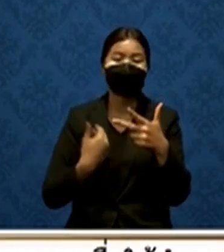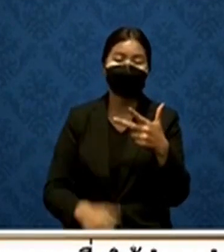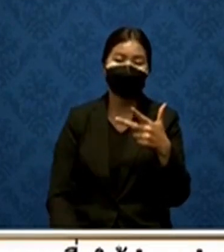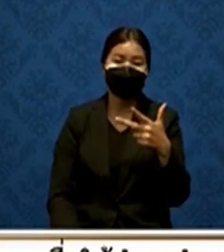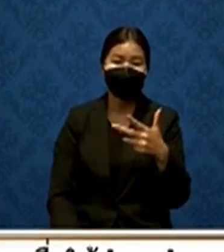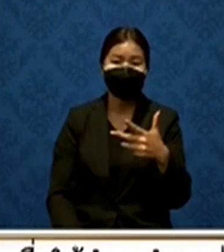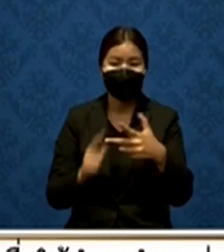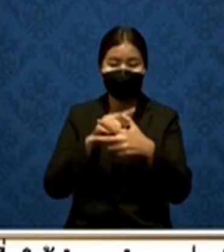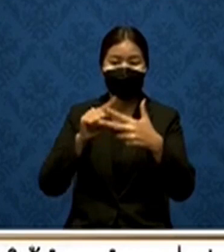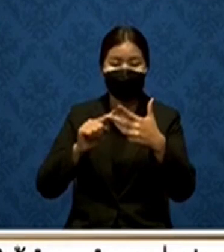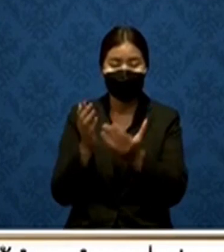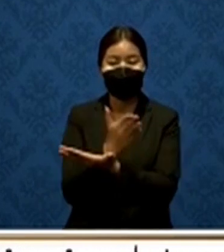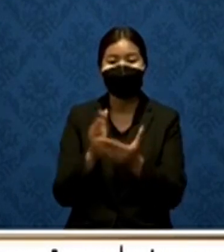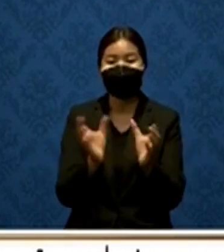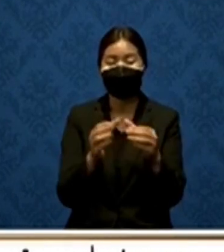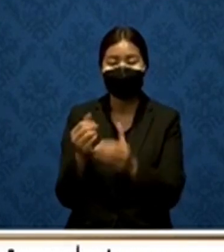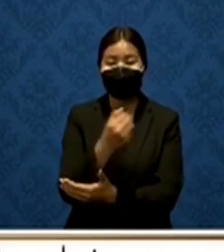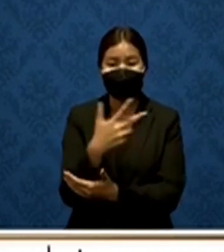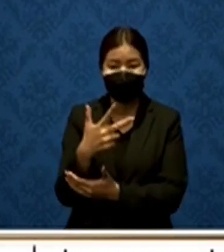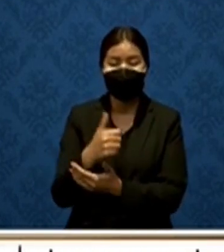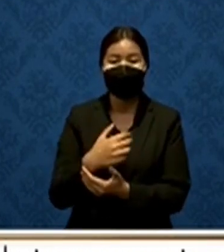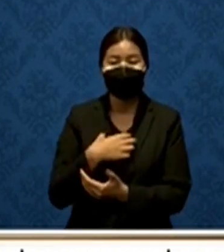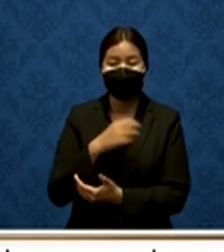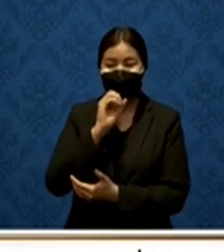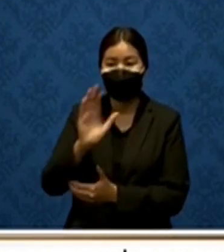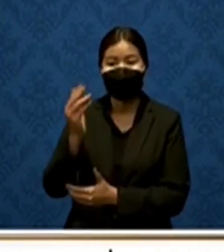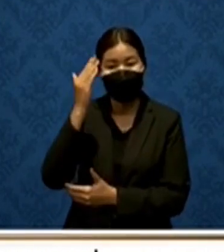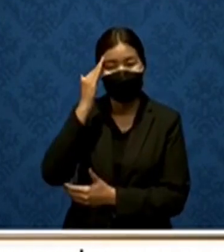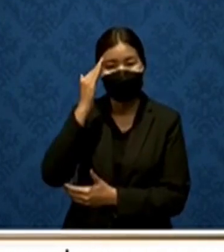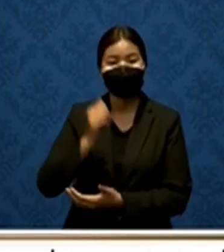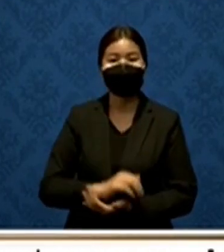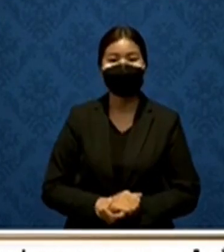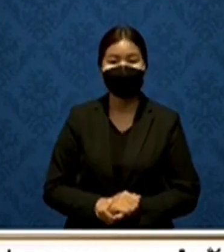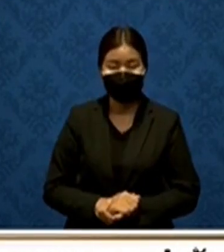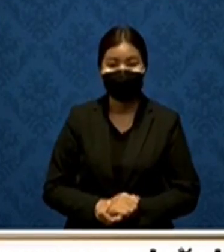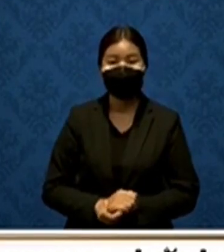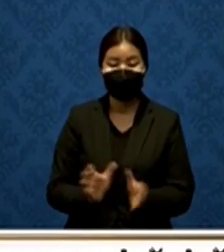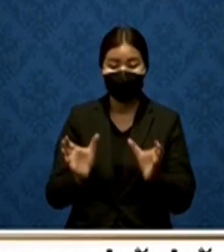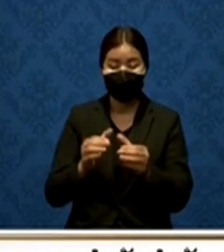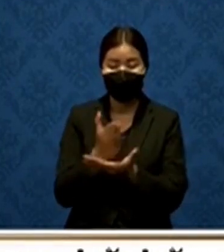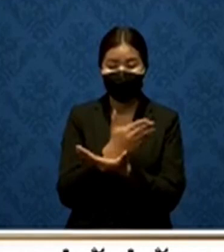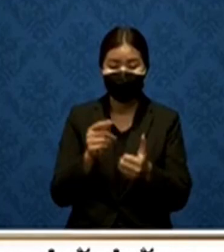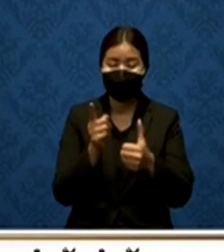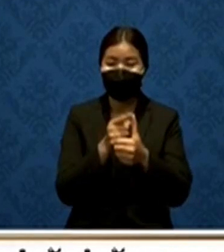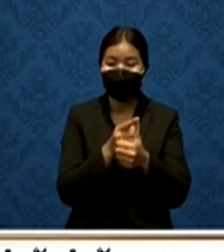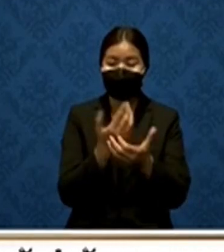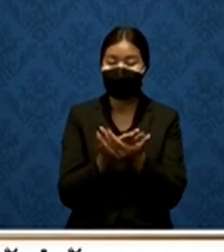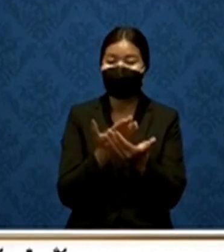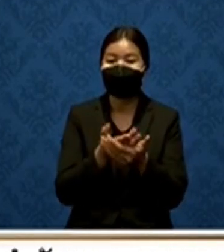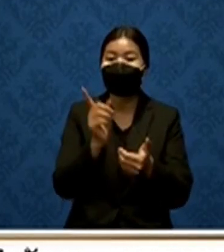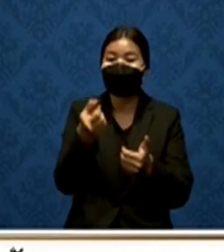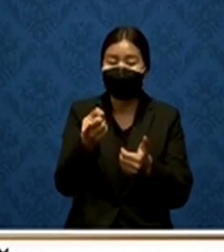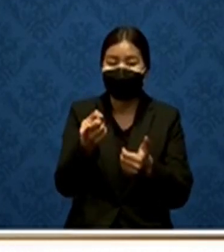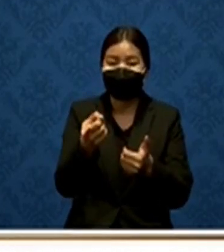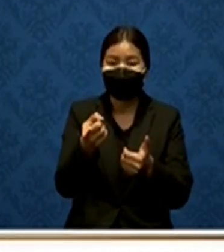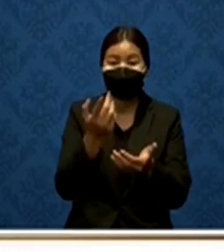อันนี้ก็คอสิ่งที่ขออนิ filingที่จะกาบเรีนต่อท่านประทานครับกลุ่มที่ราคาคงเดิมที่เราสามา